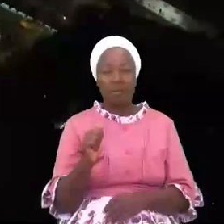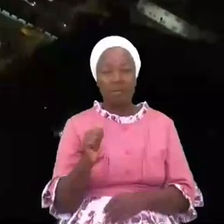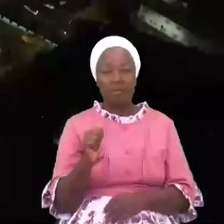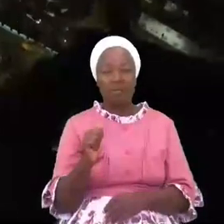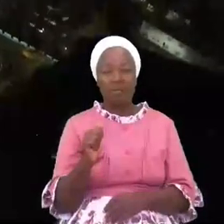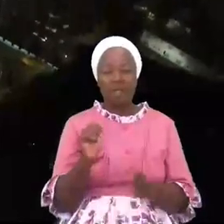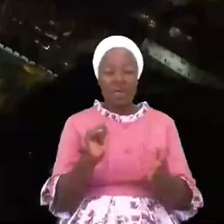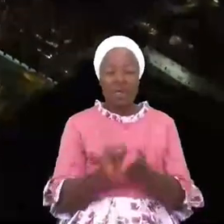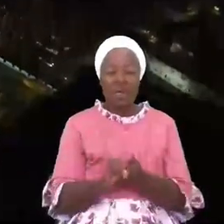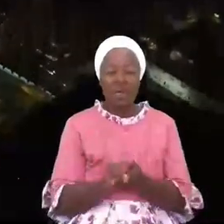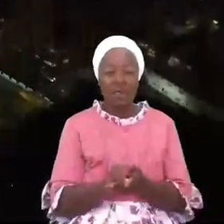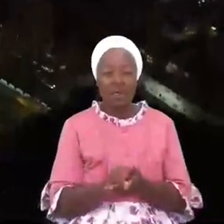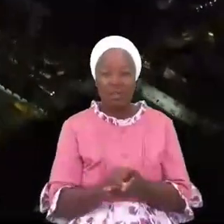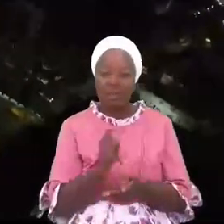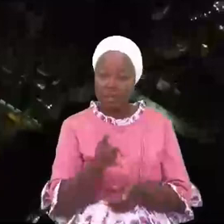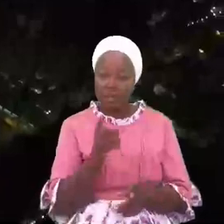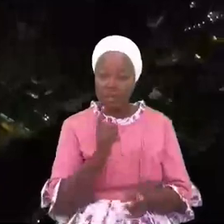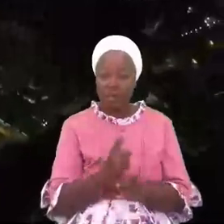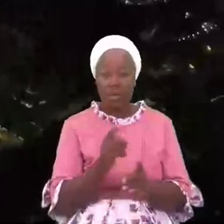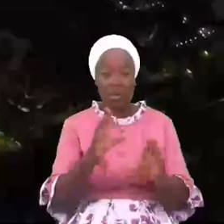et qui avaient pris cette grande décision